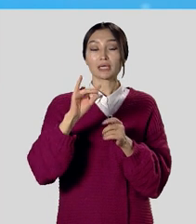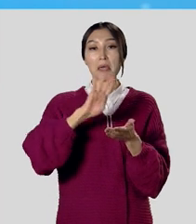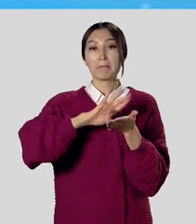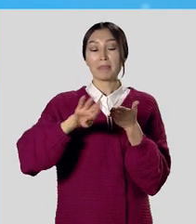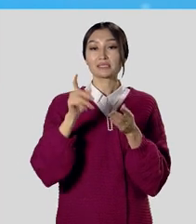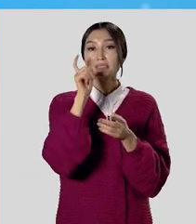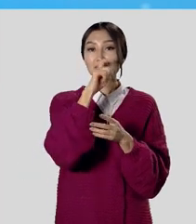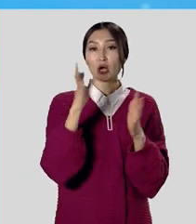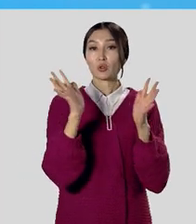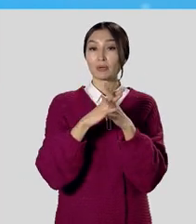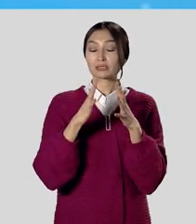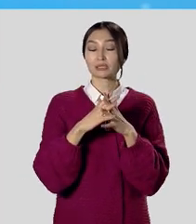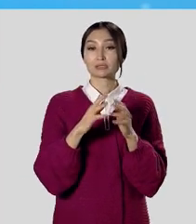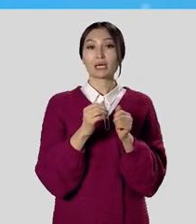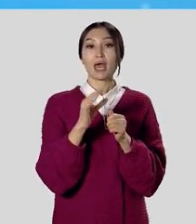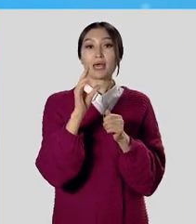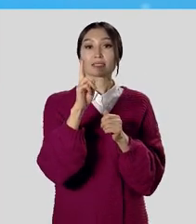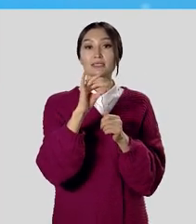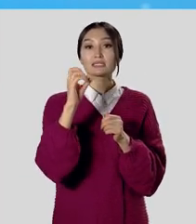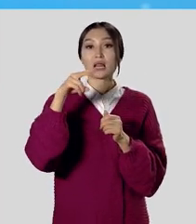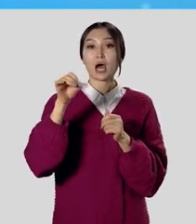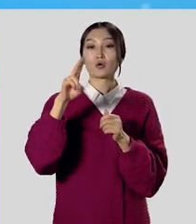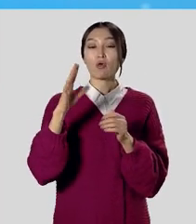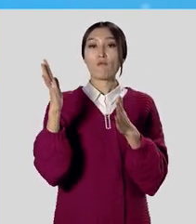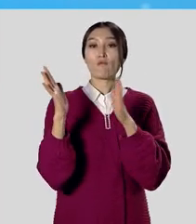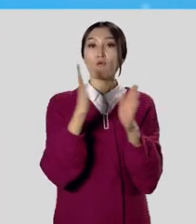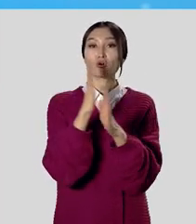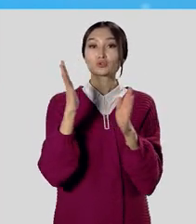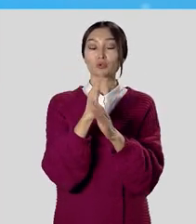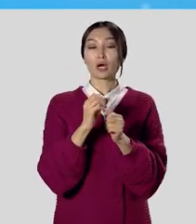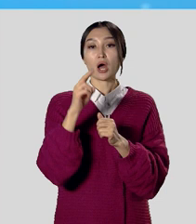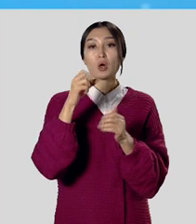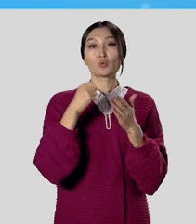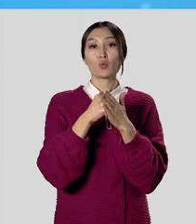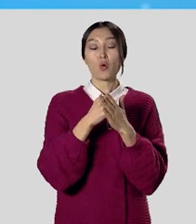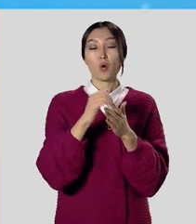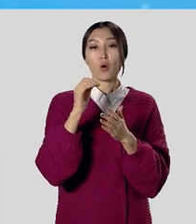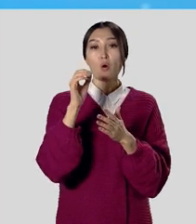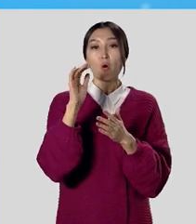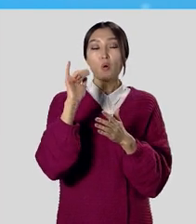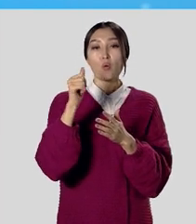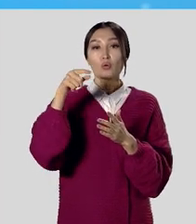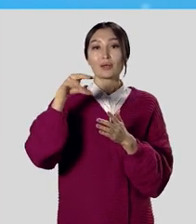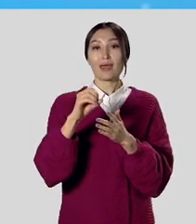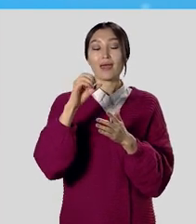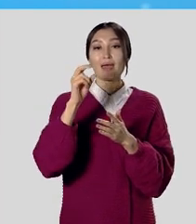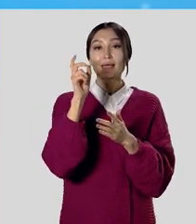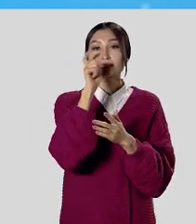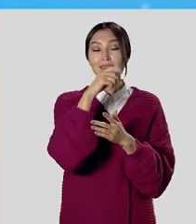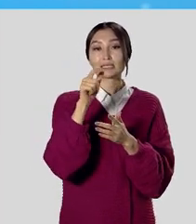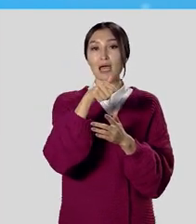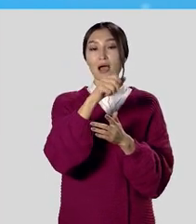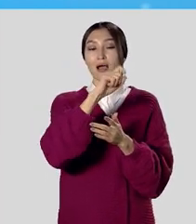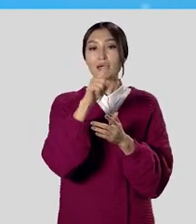бескислородном расщеплении окисляются кислородом воздуха до углекислого газа и воды. Этот